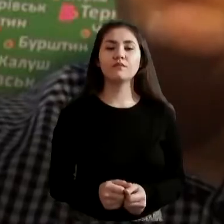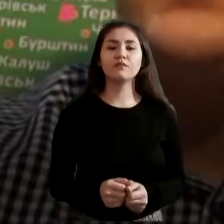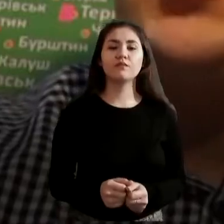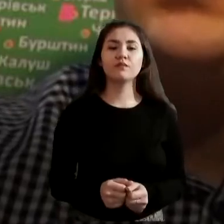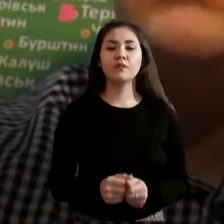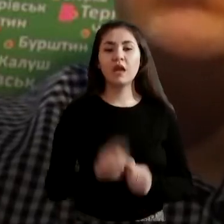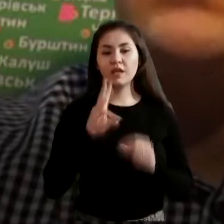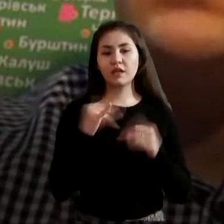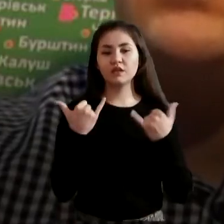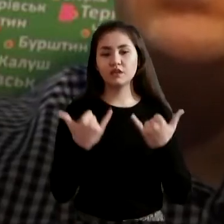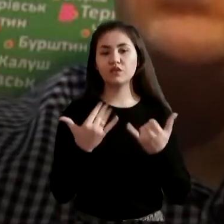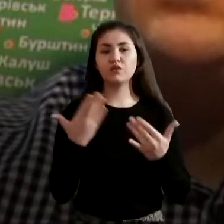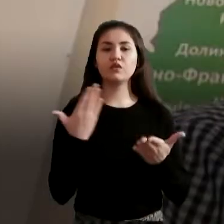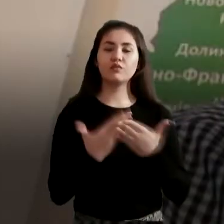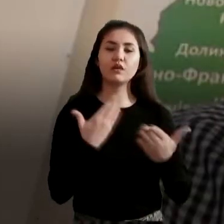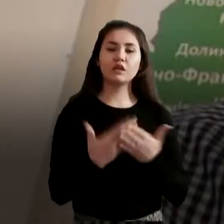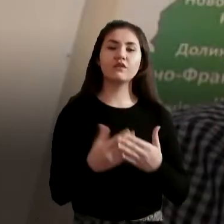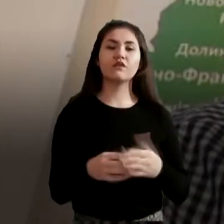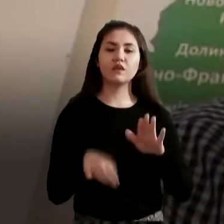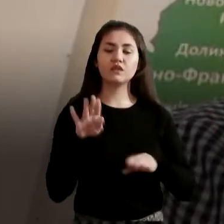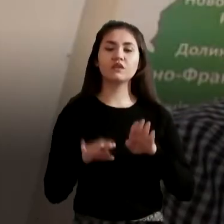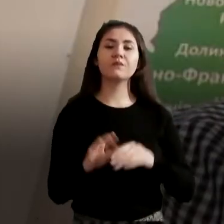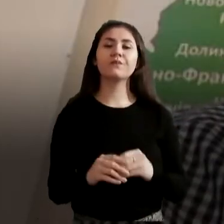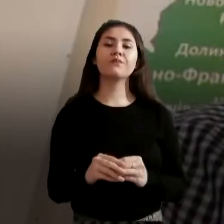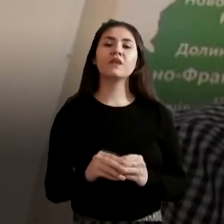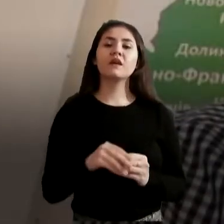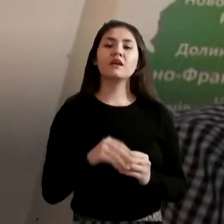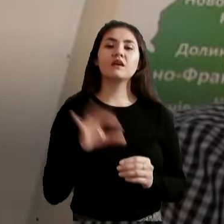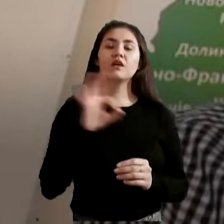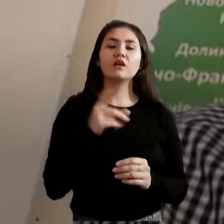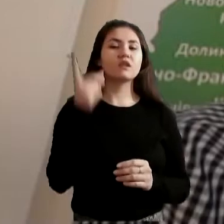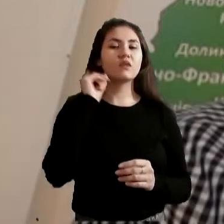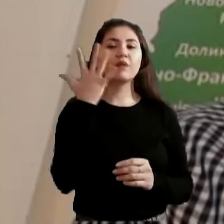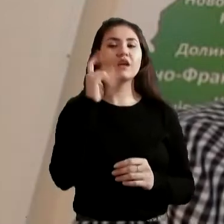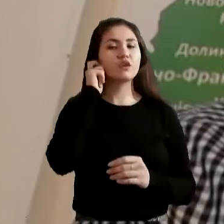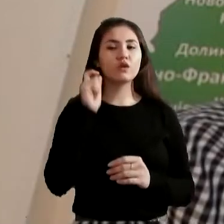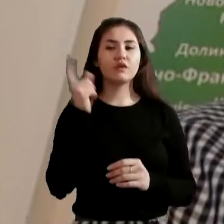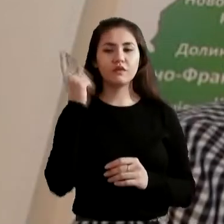На сьогодні, порівнюючи з тим, як це було 5 років тому назад,